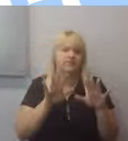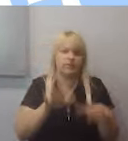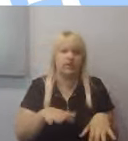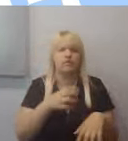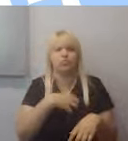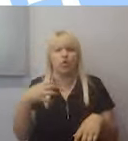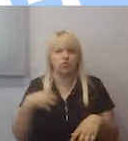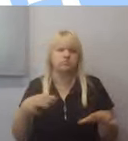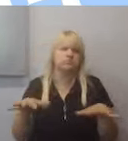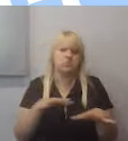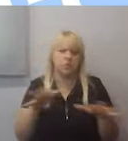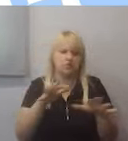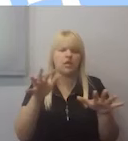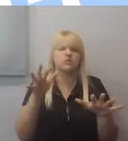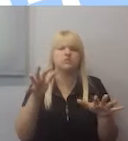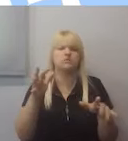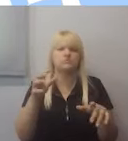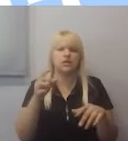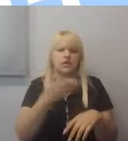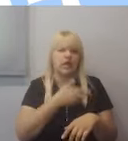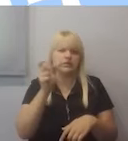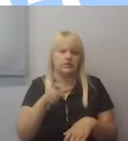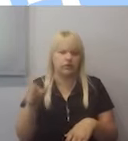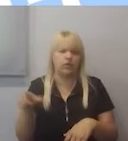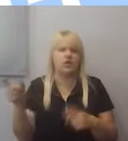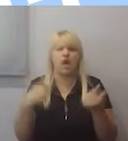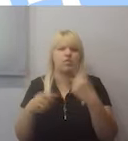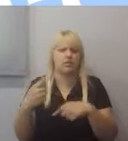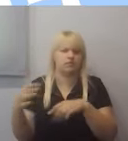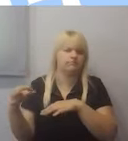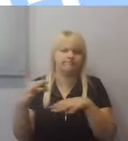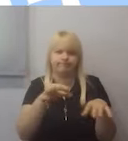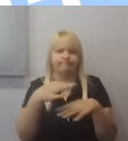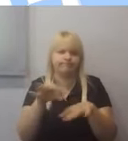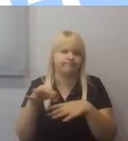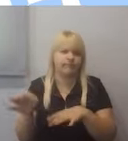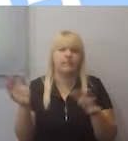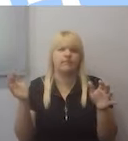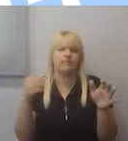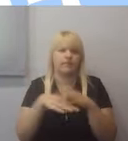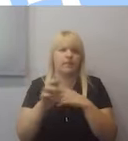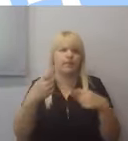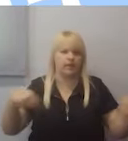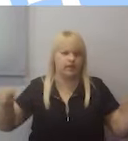organizēs šo te iedzīvotāju atgriešanos evakuētajās teritorijās